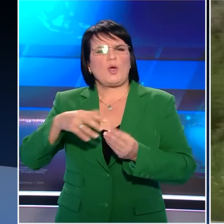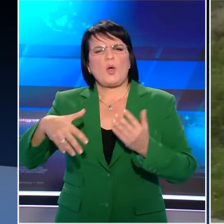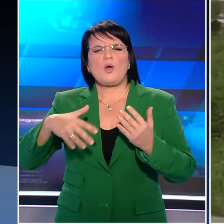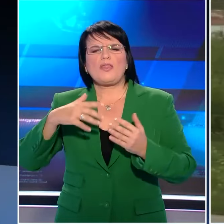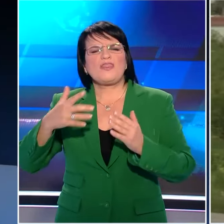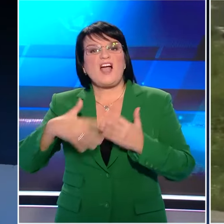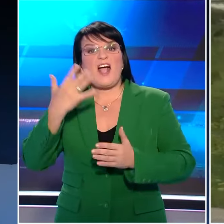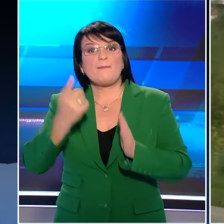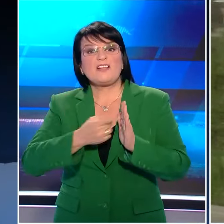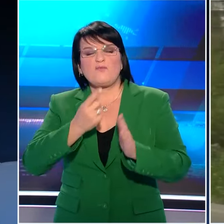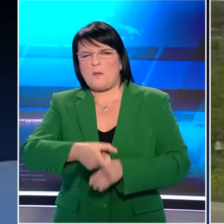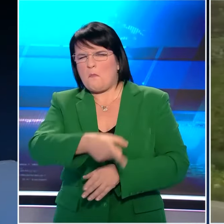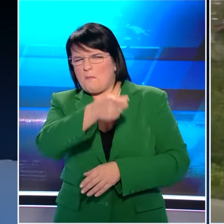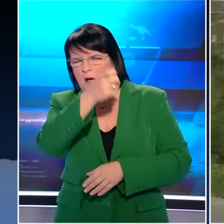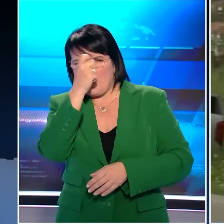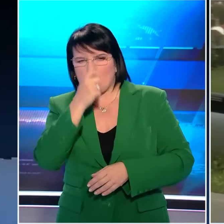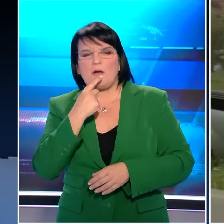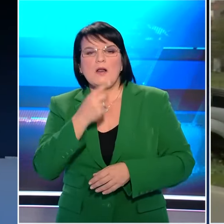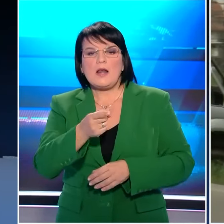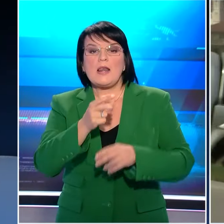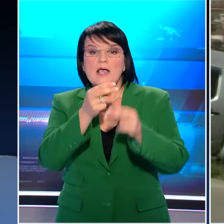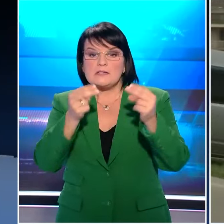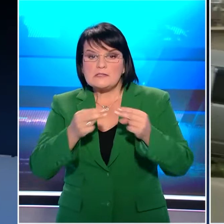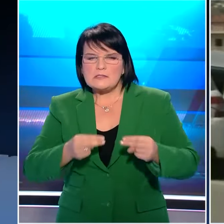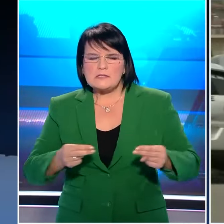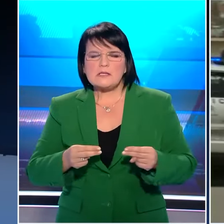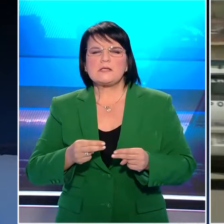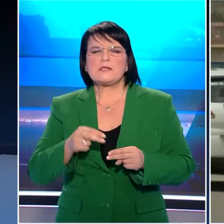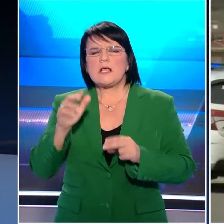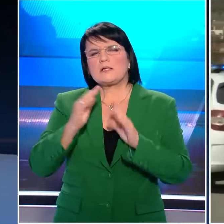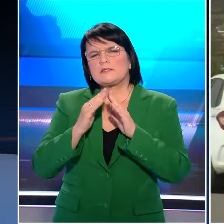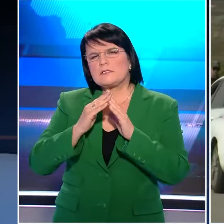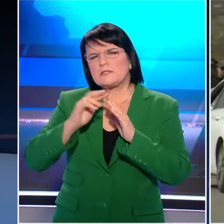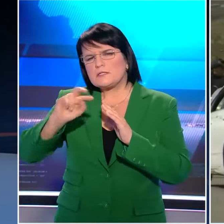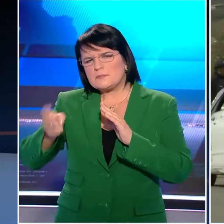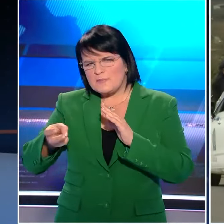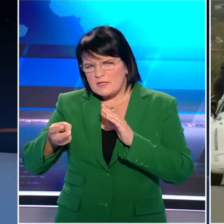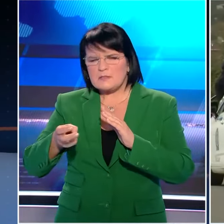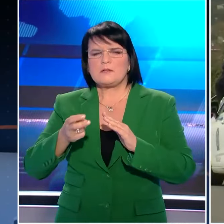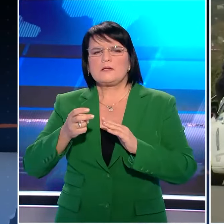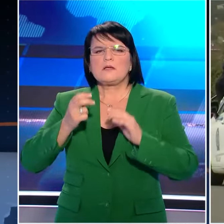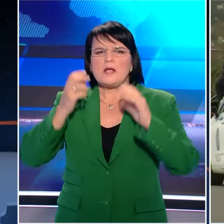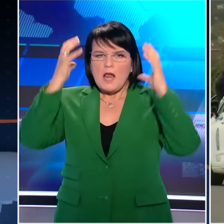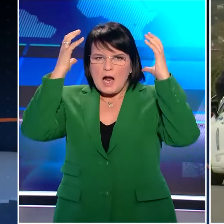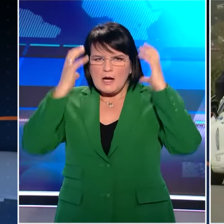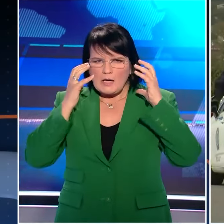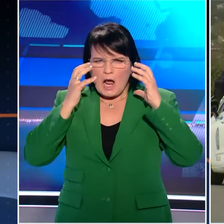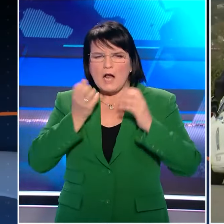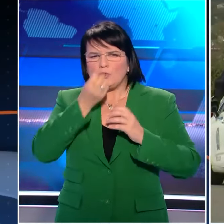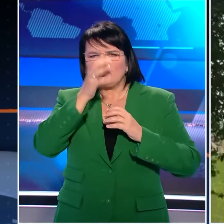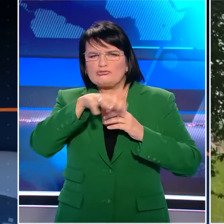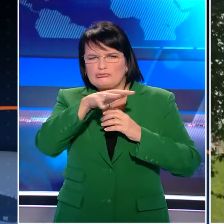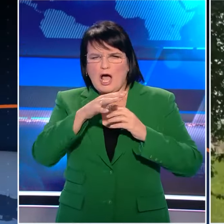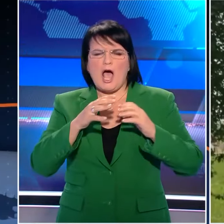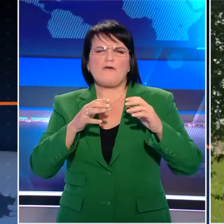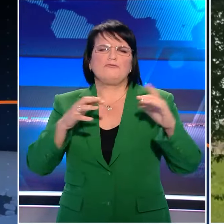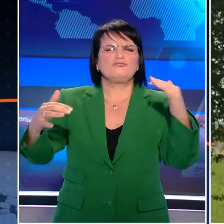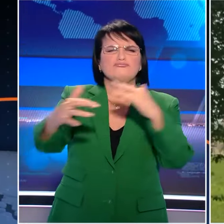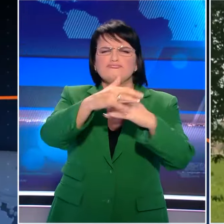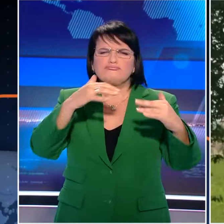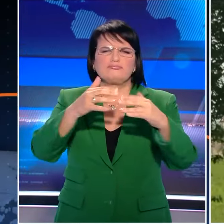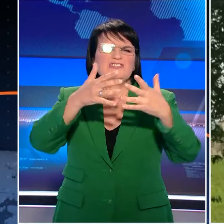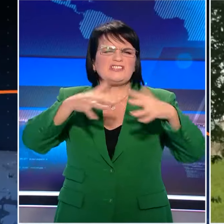15 σφαίρες. Σύμφωνα με τα τότε στοιχεία, οι δράστες σταμάτησαν κοντά στο σπίτι. Δύο άτομα που φορούσαν κράνη μπήκαν στην αυλή όπου βρισκόταν ο Σκαφτούρος με